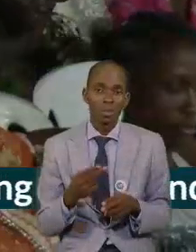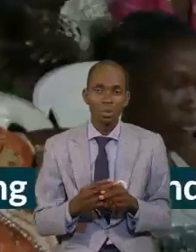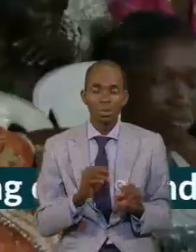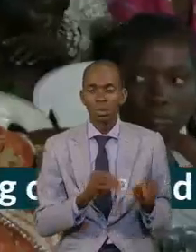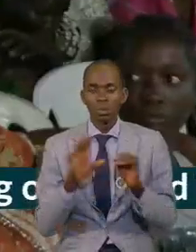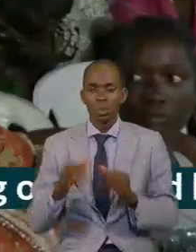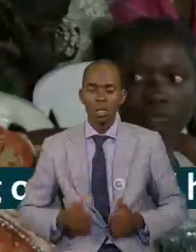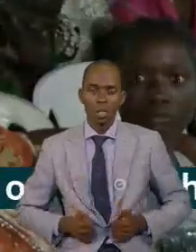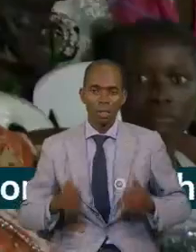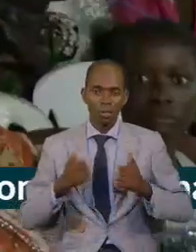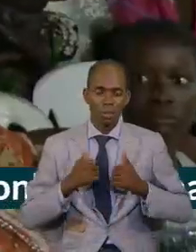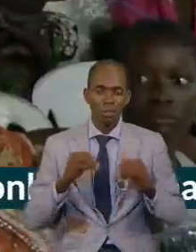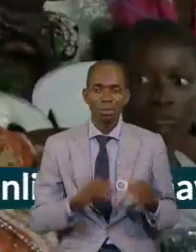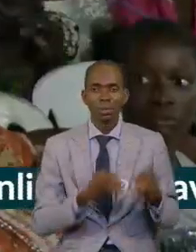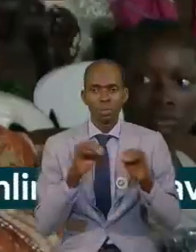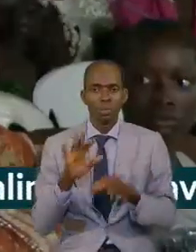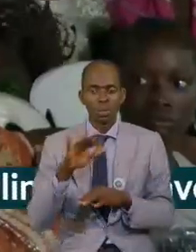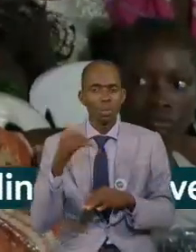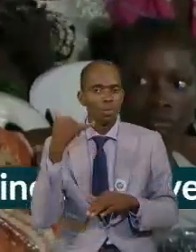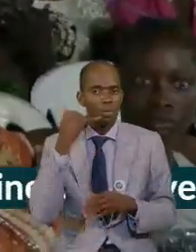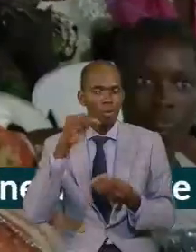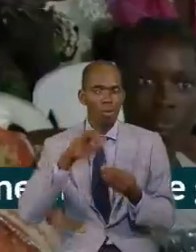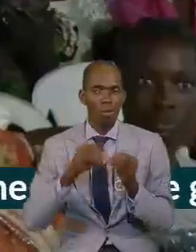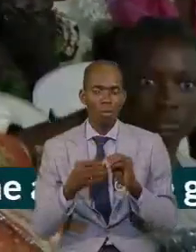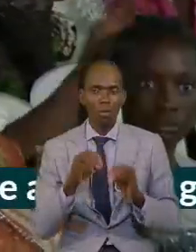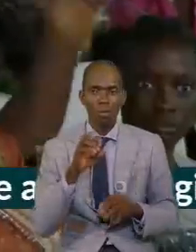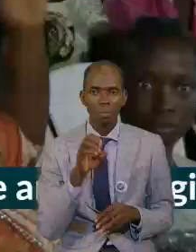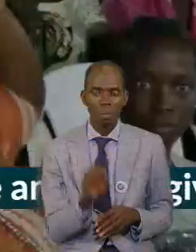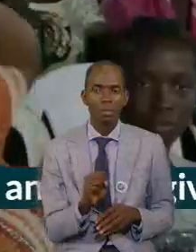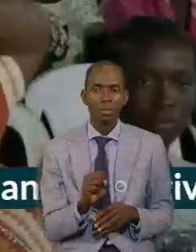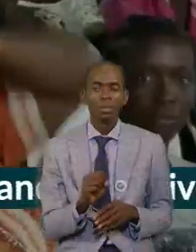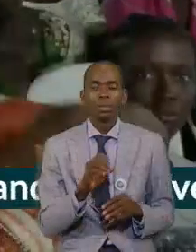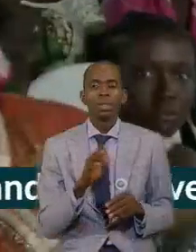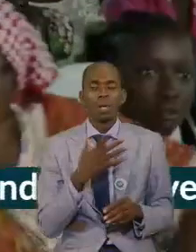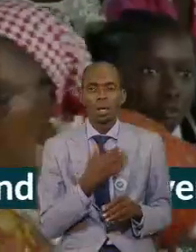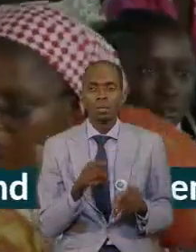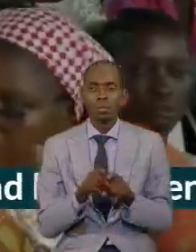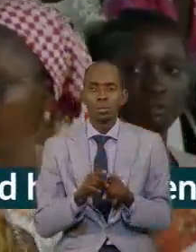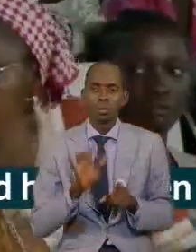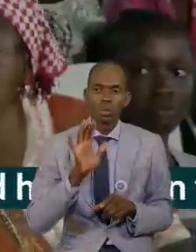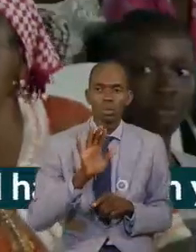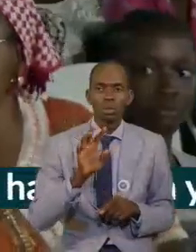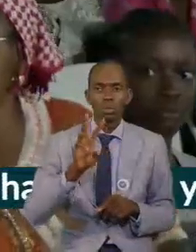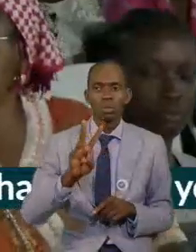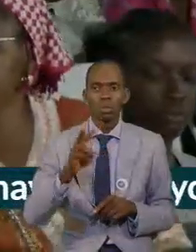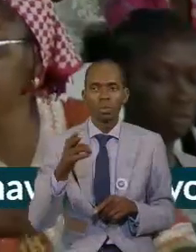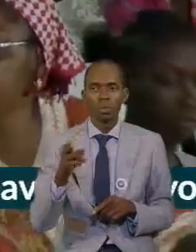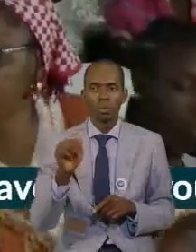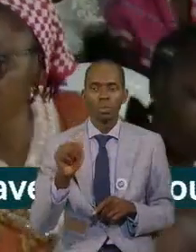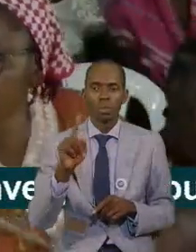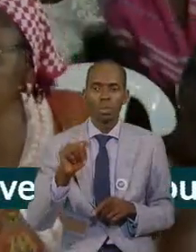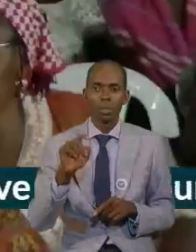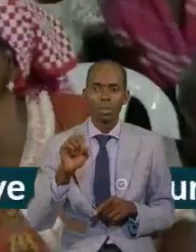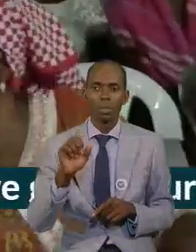telephone contact. Et le numéro de votre WhatsApp. And your WhatsApp number. Nous vous prions